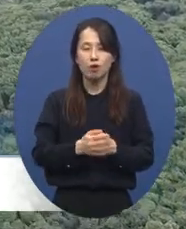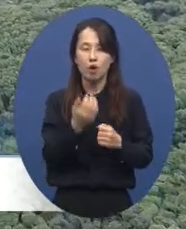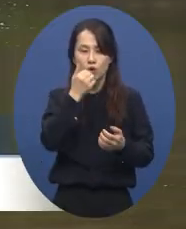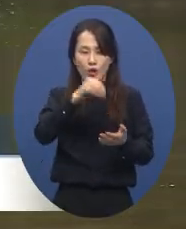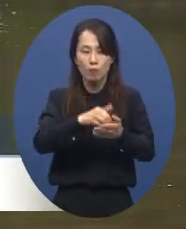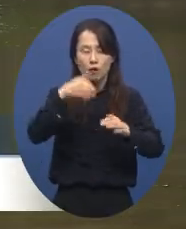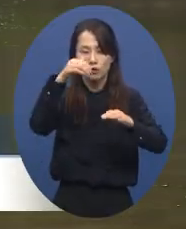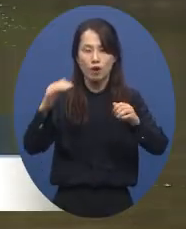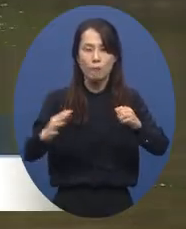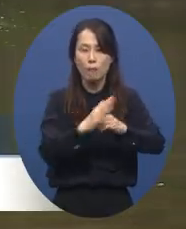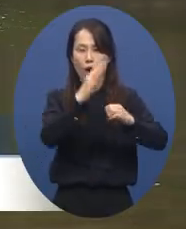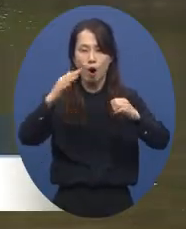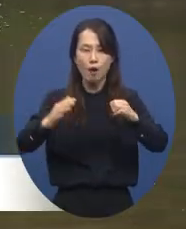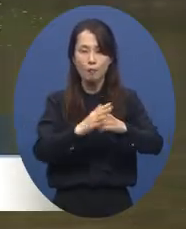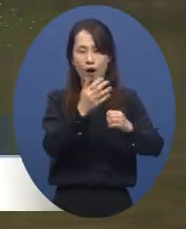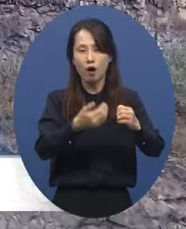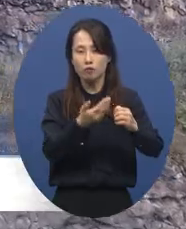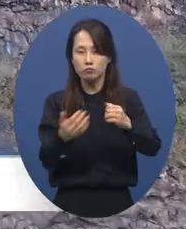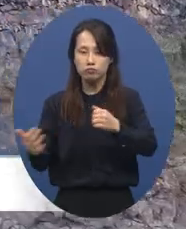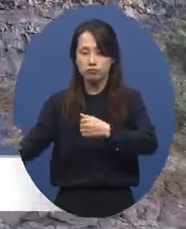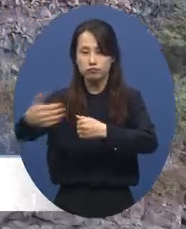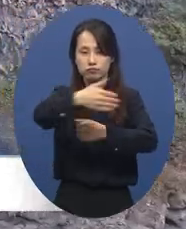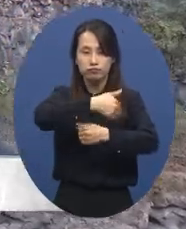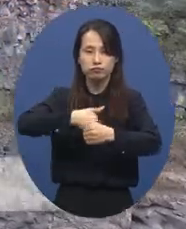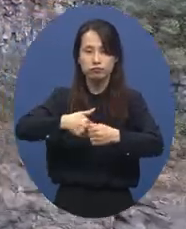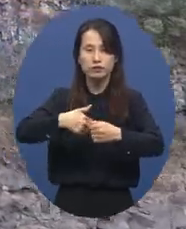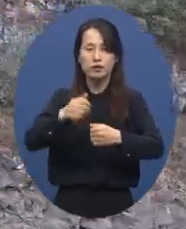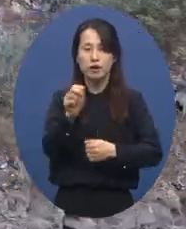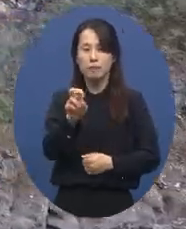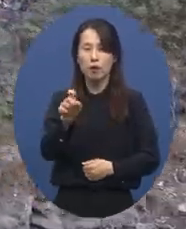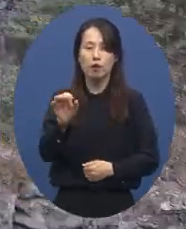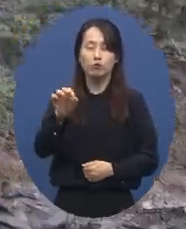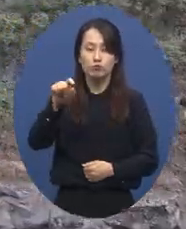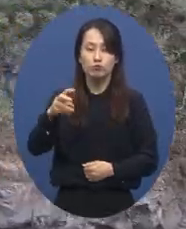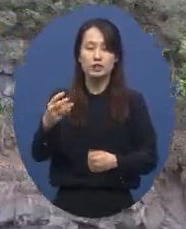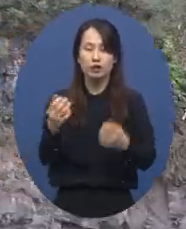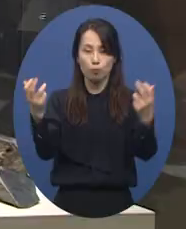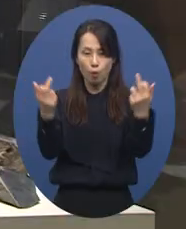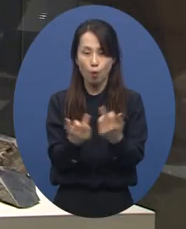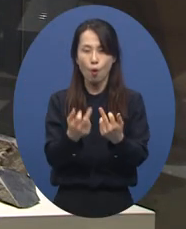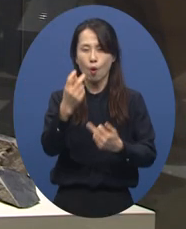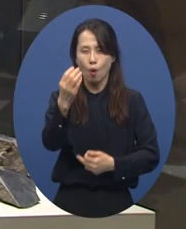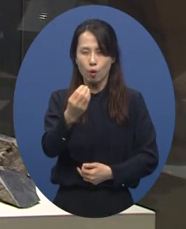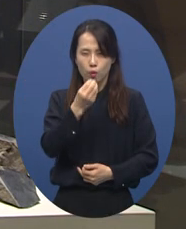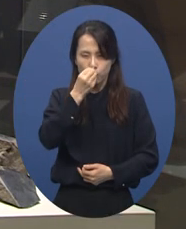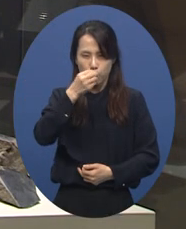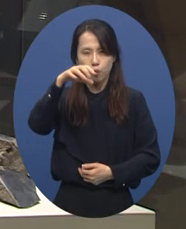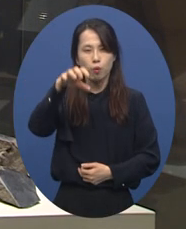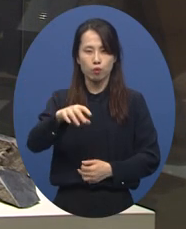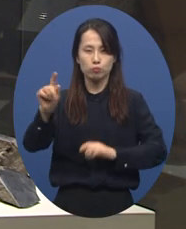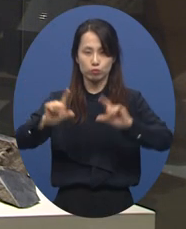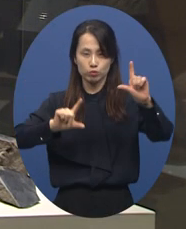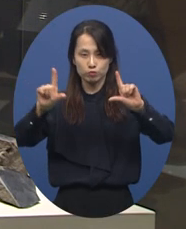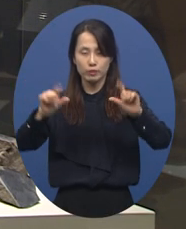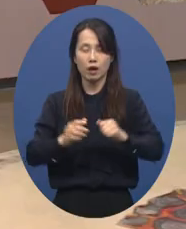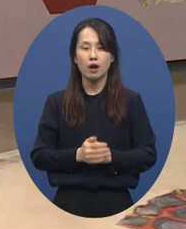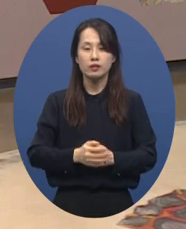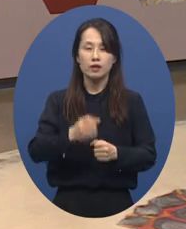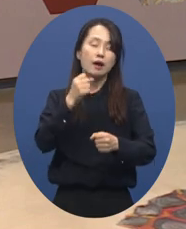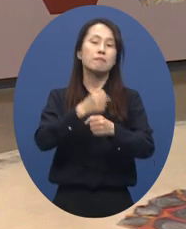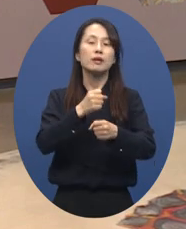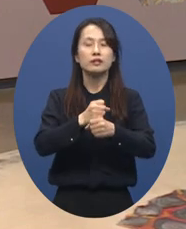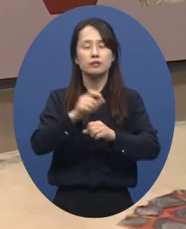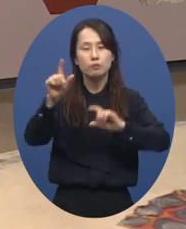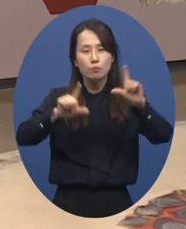절벽에 부딪히며 한탄강이 휘돌아 나가는 멍우리 협곡 역시 절경입니다. 한탄강의 형성 과정과